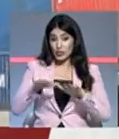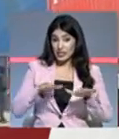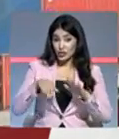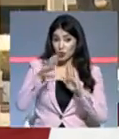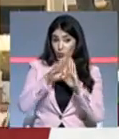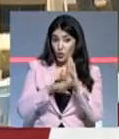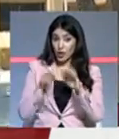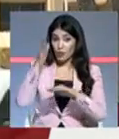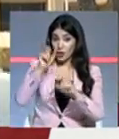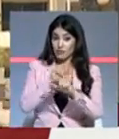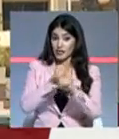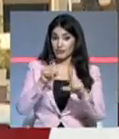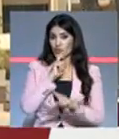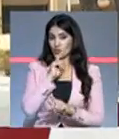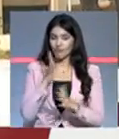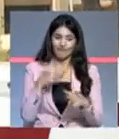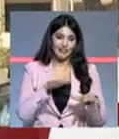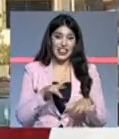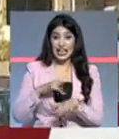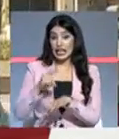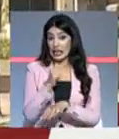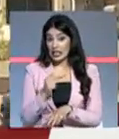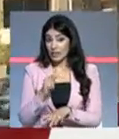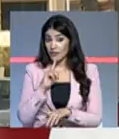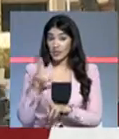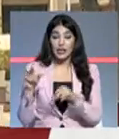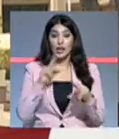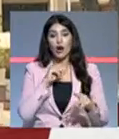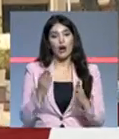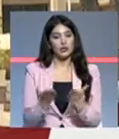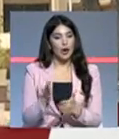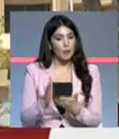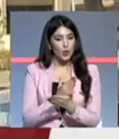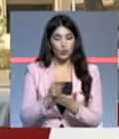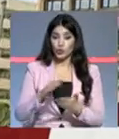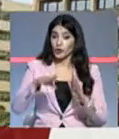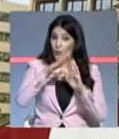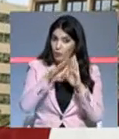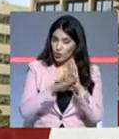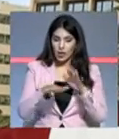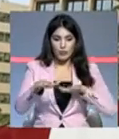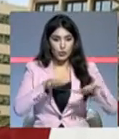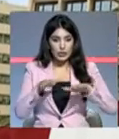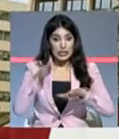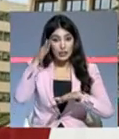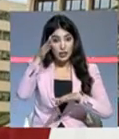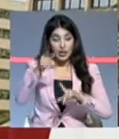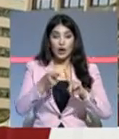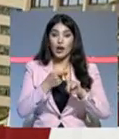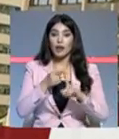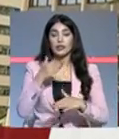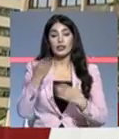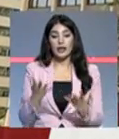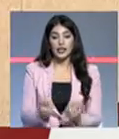السياسية. الأستاذ في الاقتصاد فتحي النوري شدد أيضا على ضرورة تقديم تصورات لحلول حقيقية على وجه السرعة لضمان